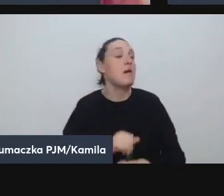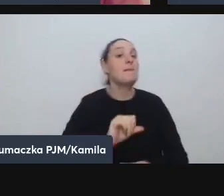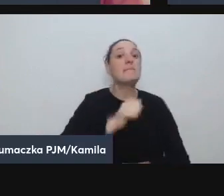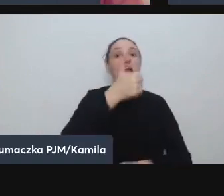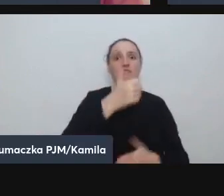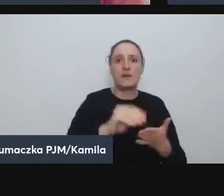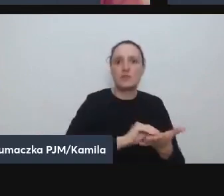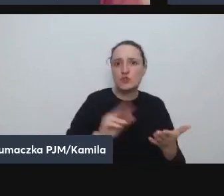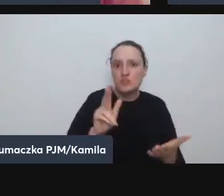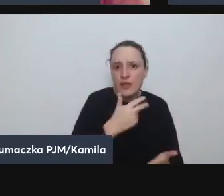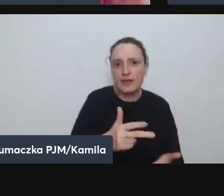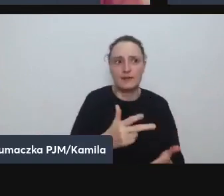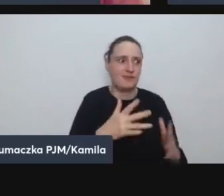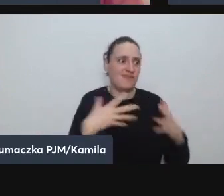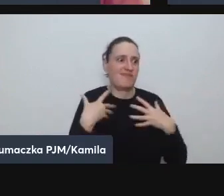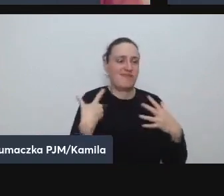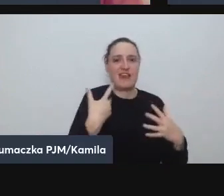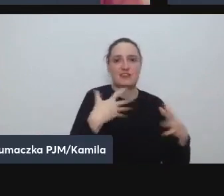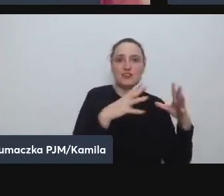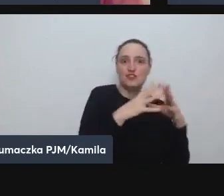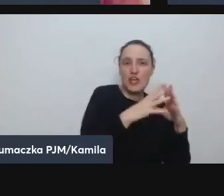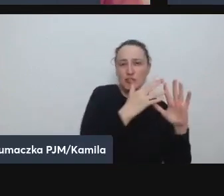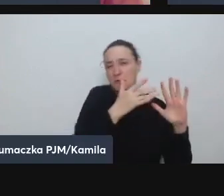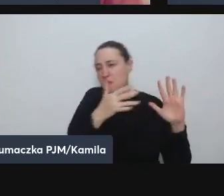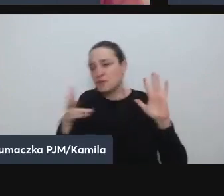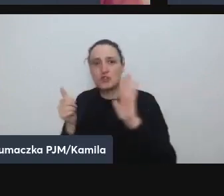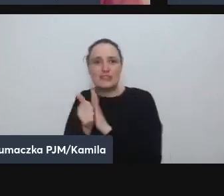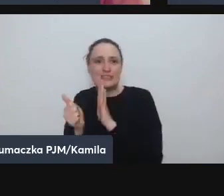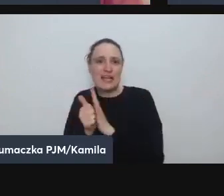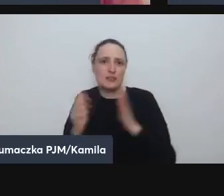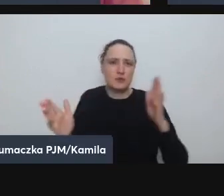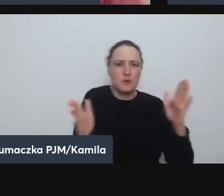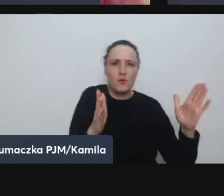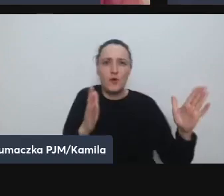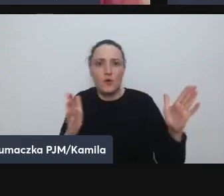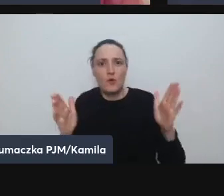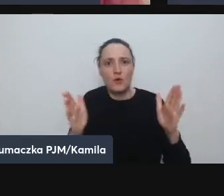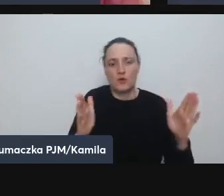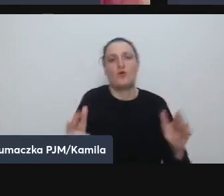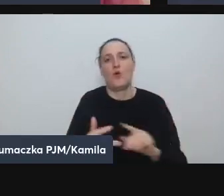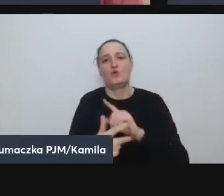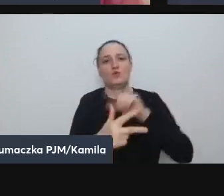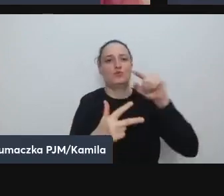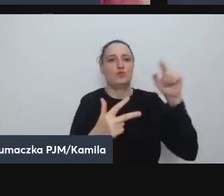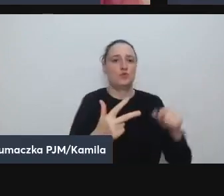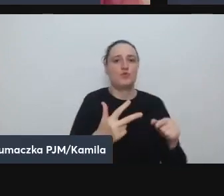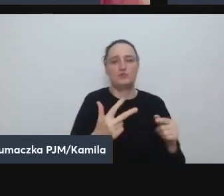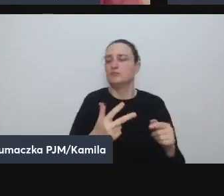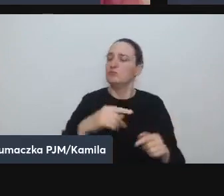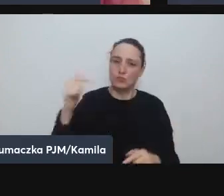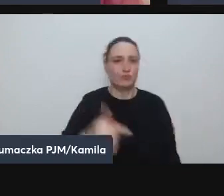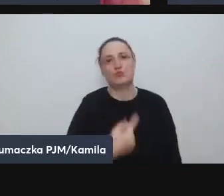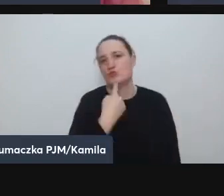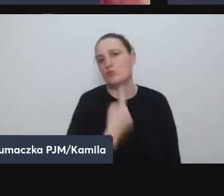16 i że tu jest dużo pola na te różne doświadczenia. To są takie trzy rzeczy chyba, które dla mnie są zawsze taki must, że nie mogę o